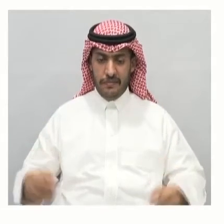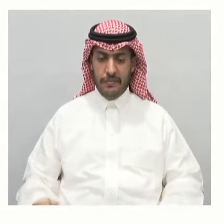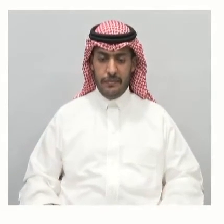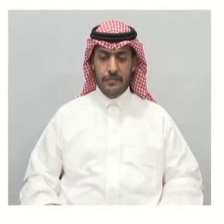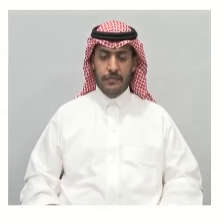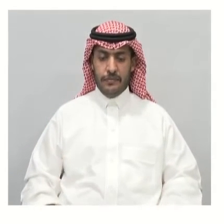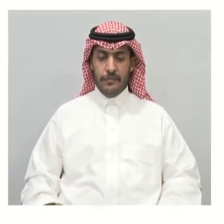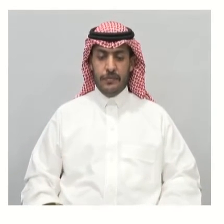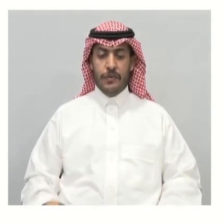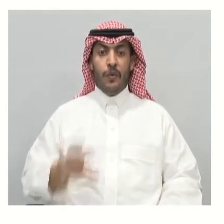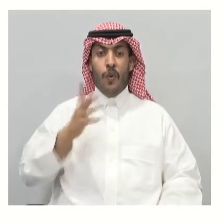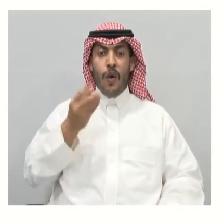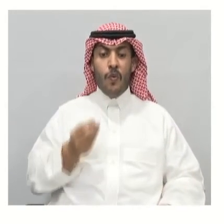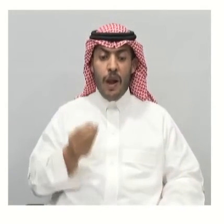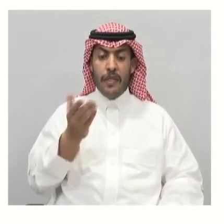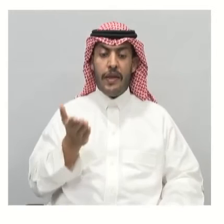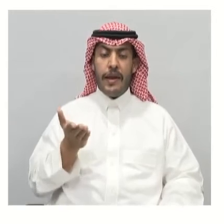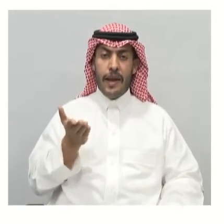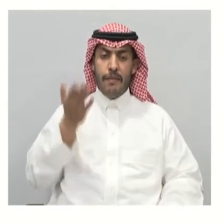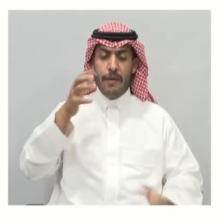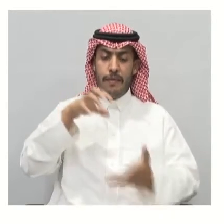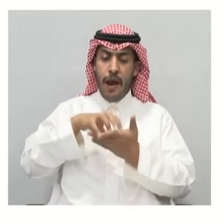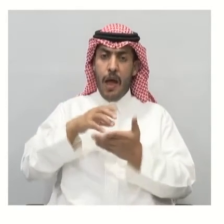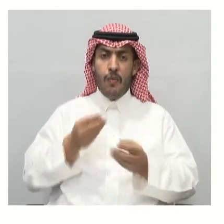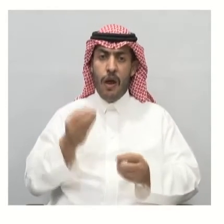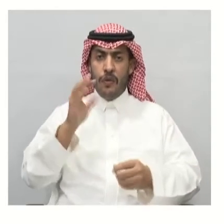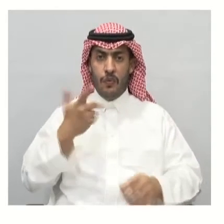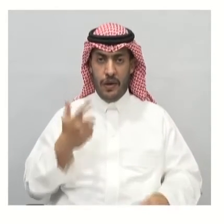الانبياء اين ولد النبي ابراهيم عليه